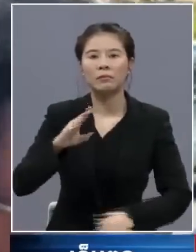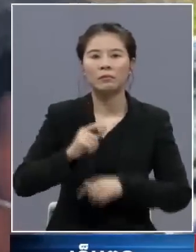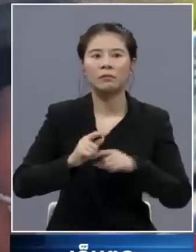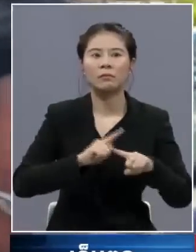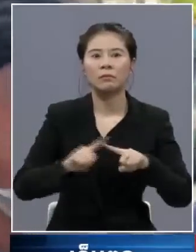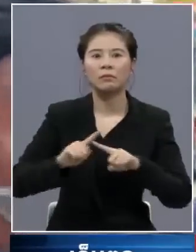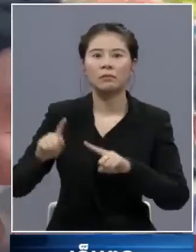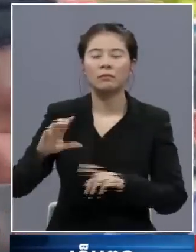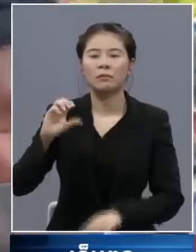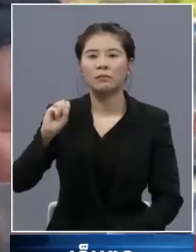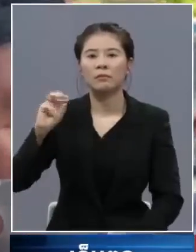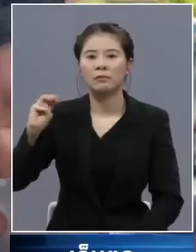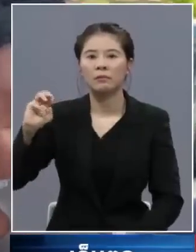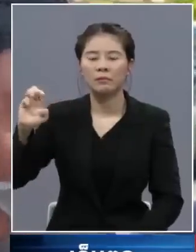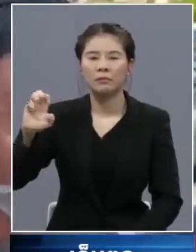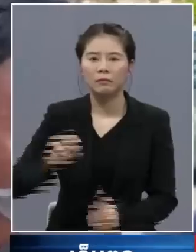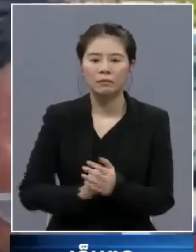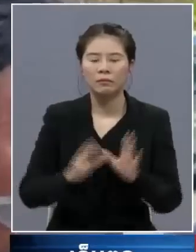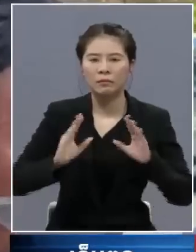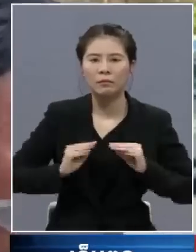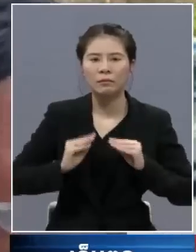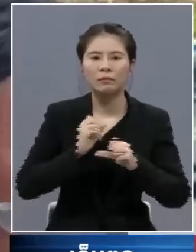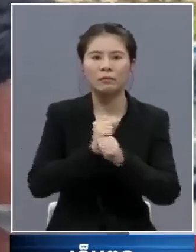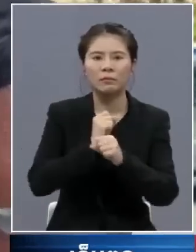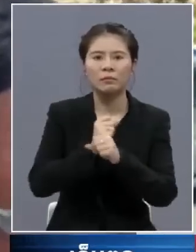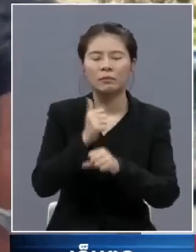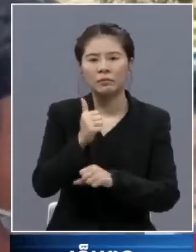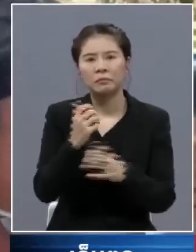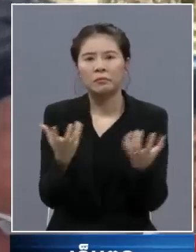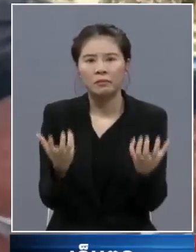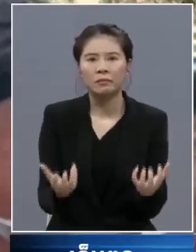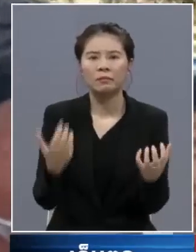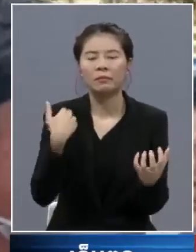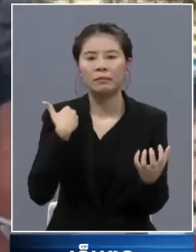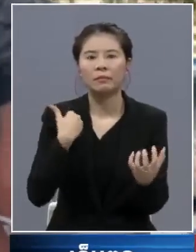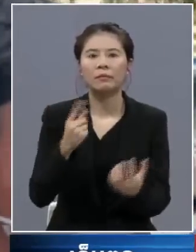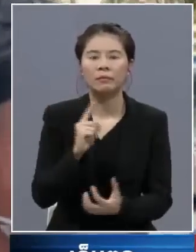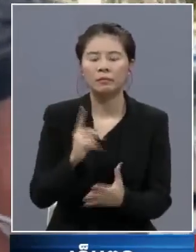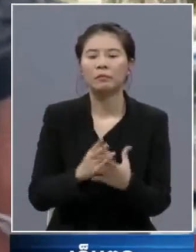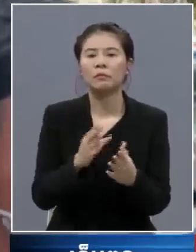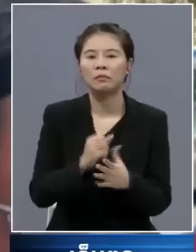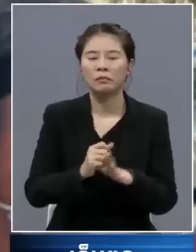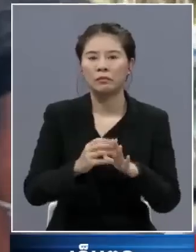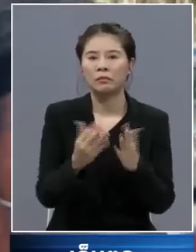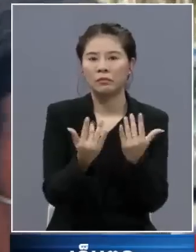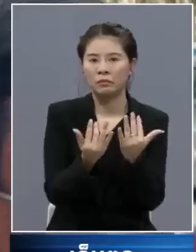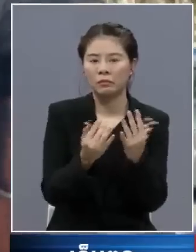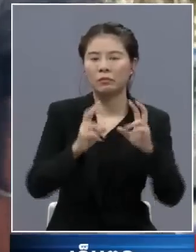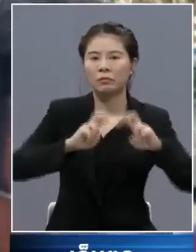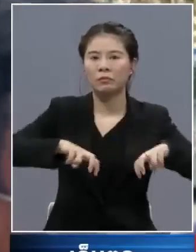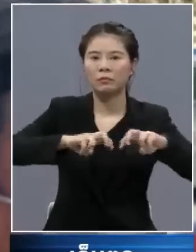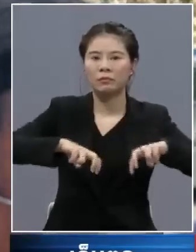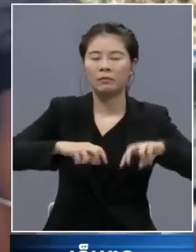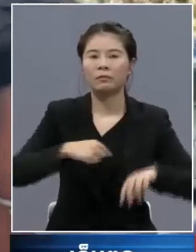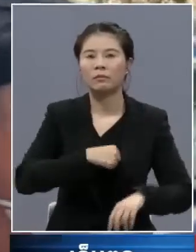SME ต่างๆเนี่ยจะรับไหวหรือเปล่าอันนั้นก็ต้องไปดูในรายละเอียดนะครับทีนี้เมื่อวานเนี่ยก็ถูกถามเหมือนกันเรื่องของความมั่นใจอ่ะก็ยัง